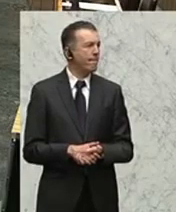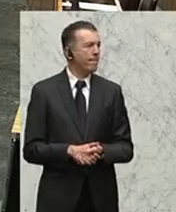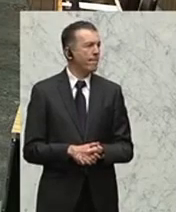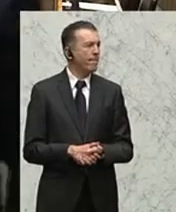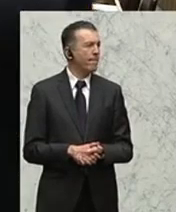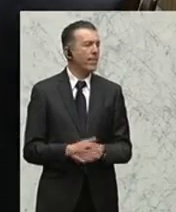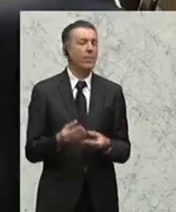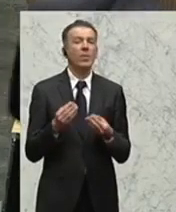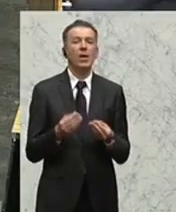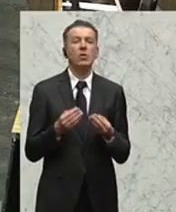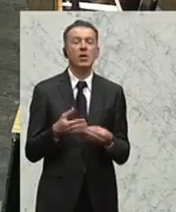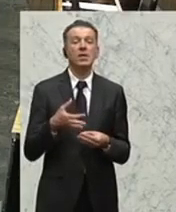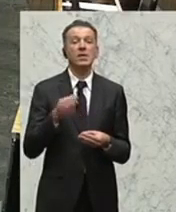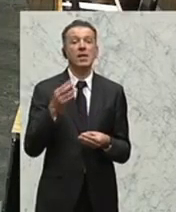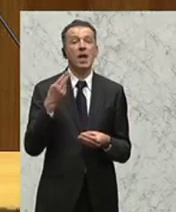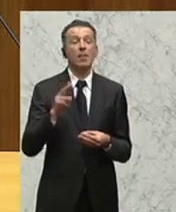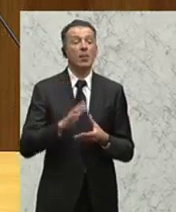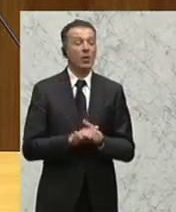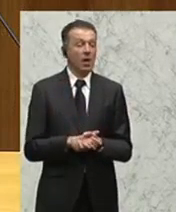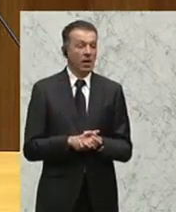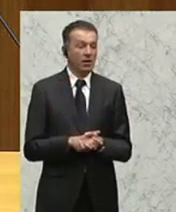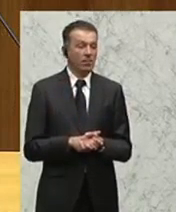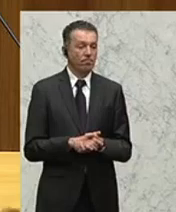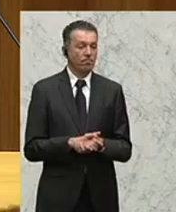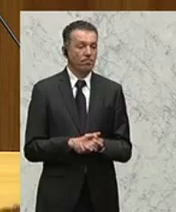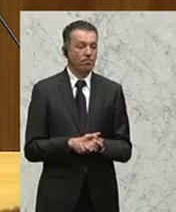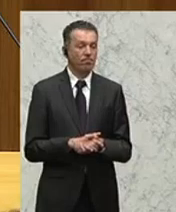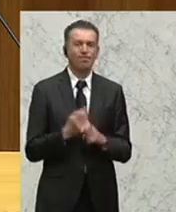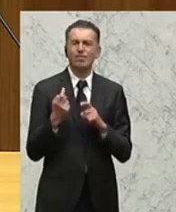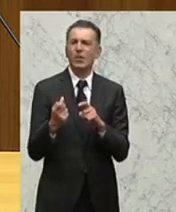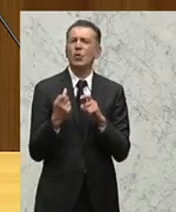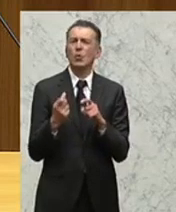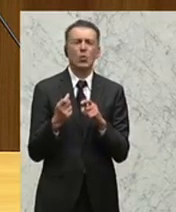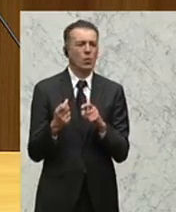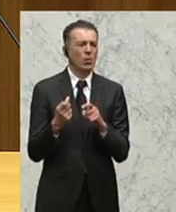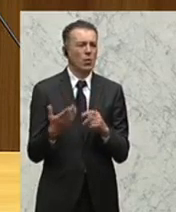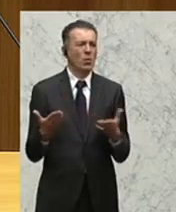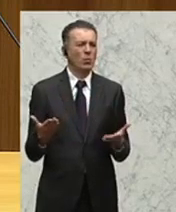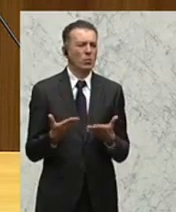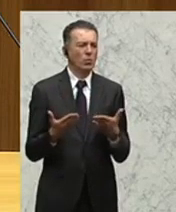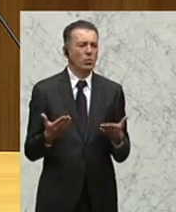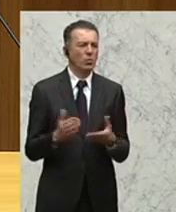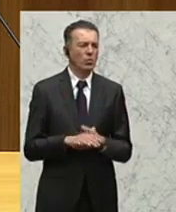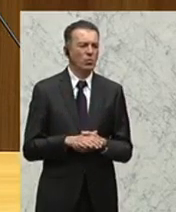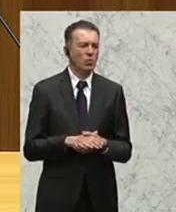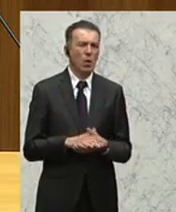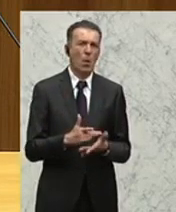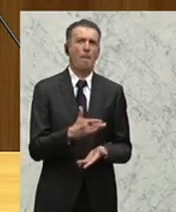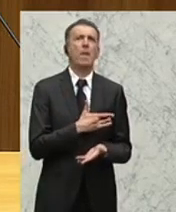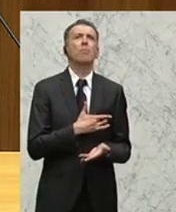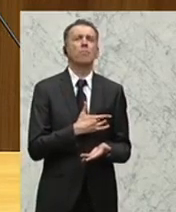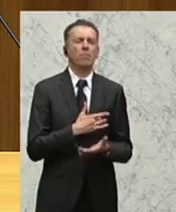Geschätzte Damen und Herren, die laufende Diskussion betrifft mich eigentlich ganz, ganz